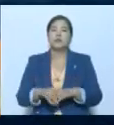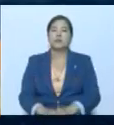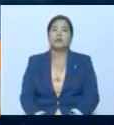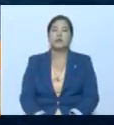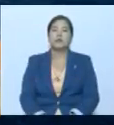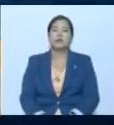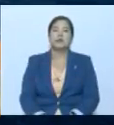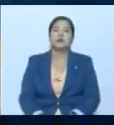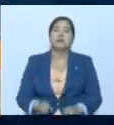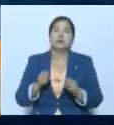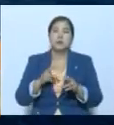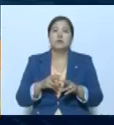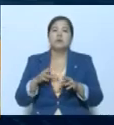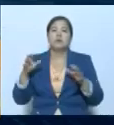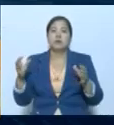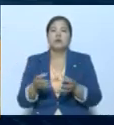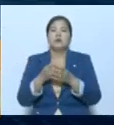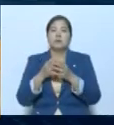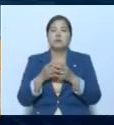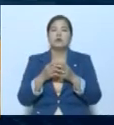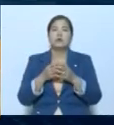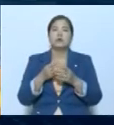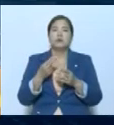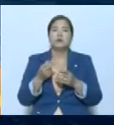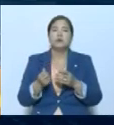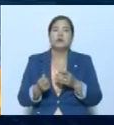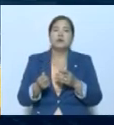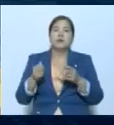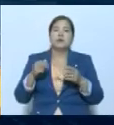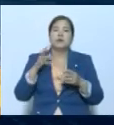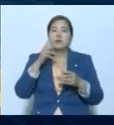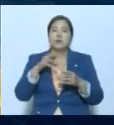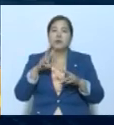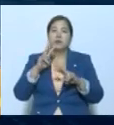Күдікті ұсталып, Ақтау қаласы полиция басқармасына уақытша ұстау изоляторына